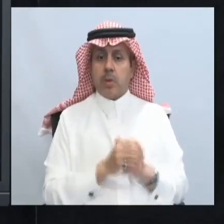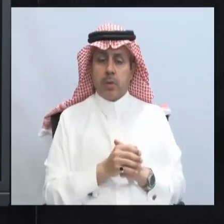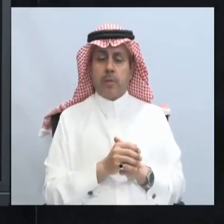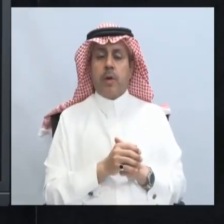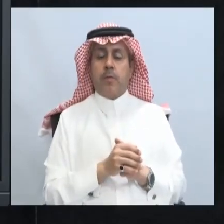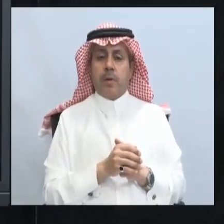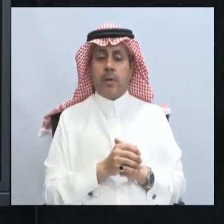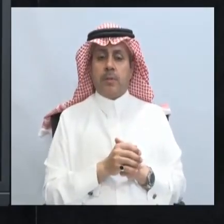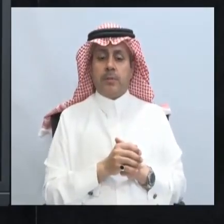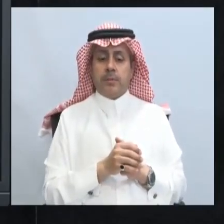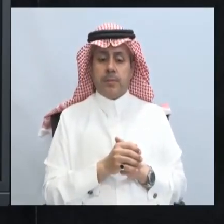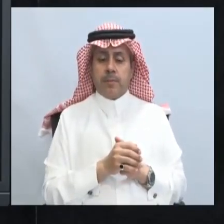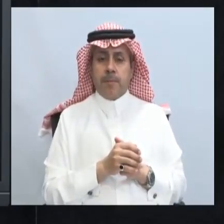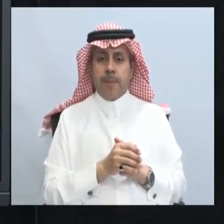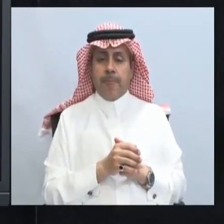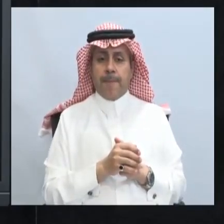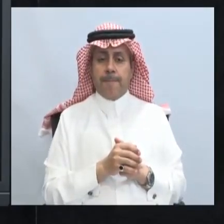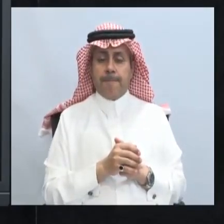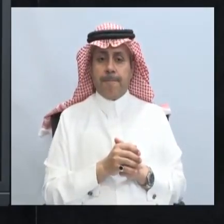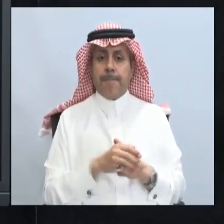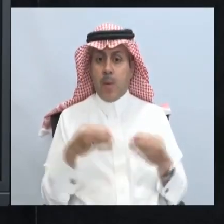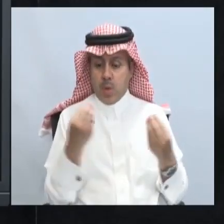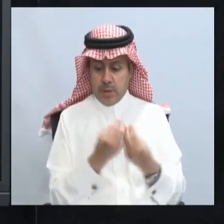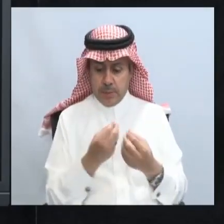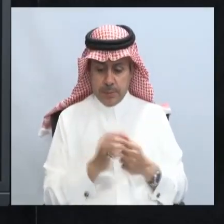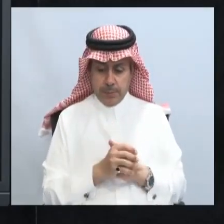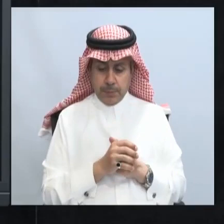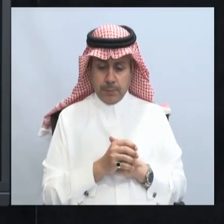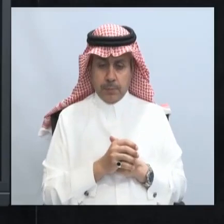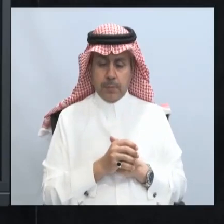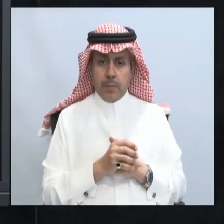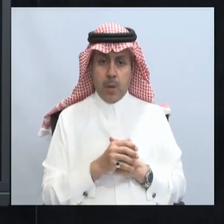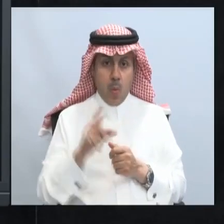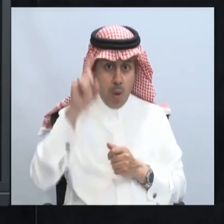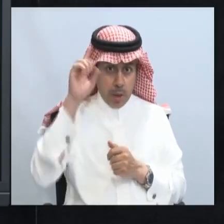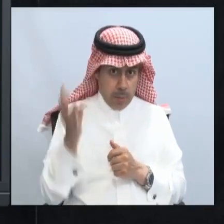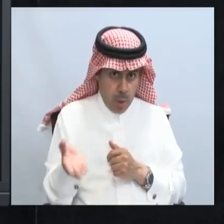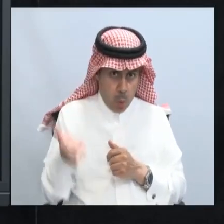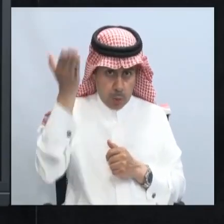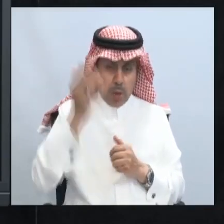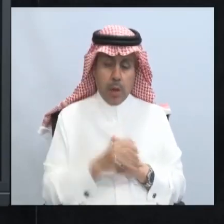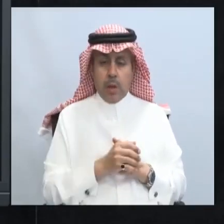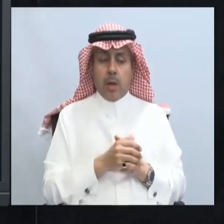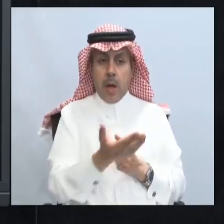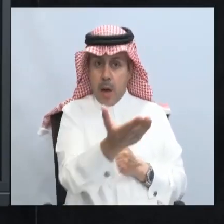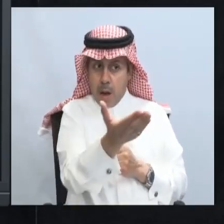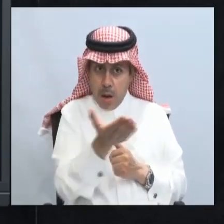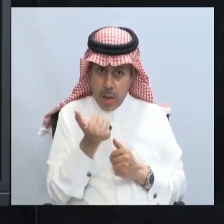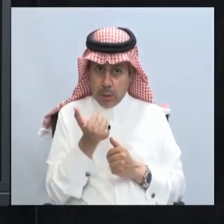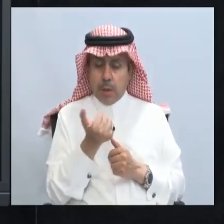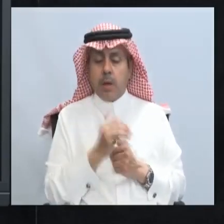في حال حصول هذا الامر و وهو الاجتماع وهذه والله عز وجل قد نادى اهل الايمان